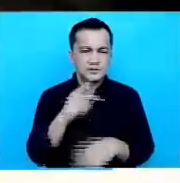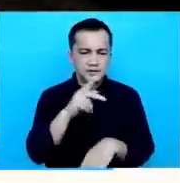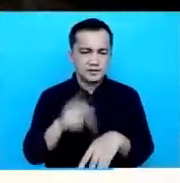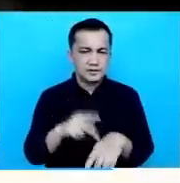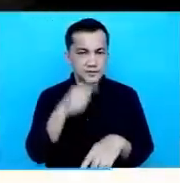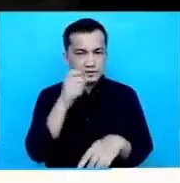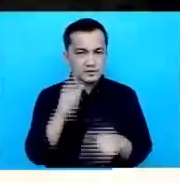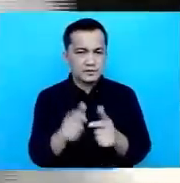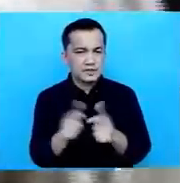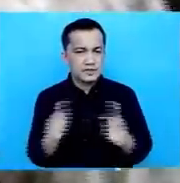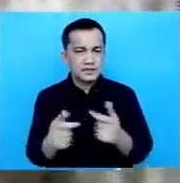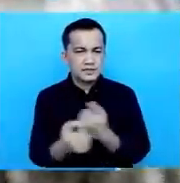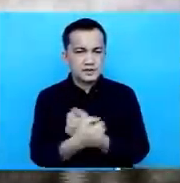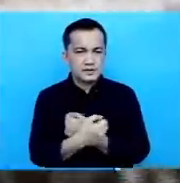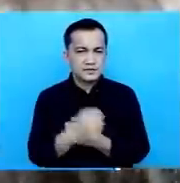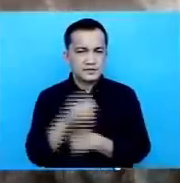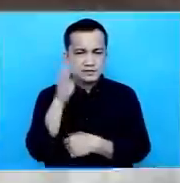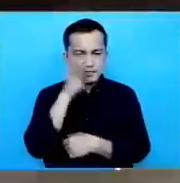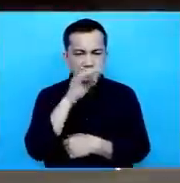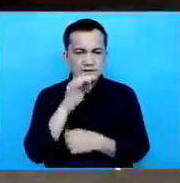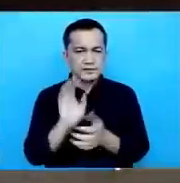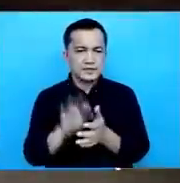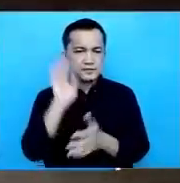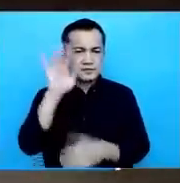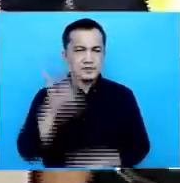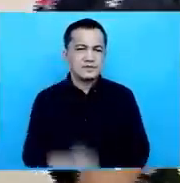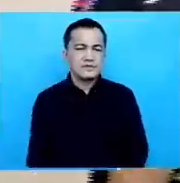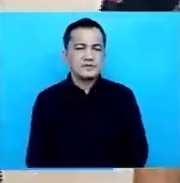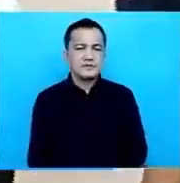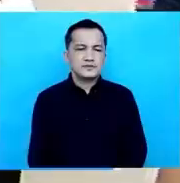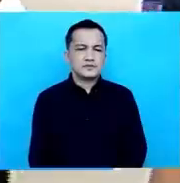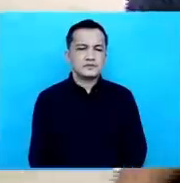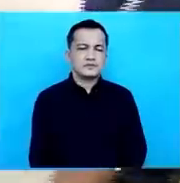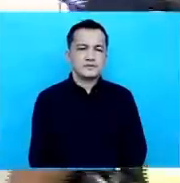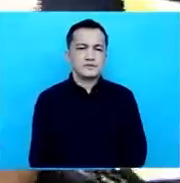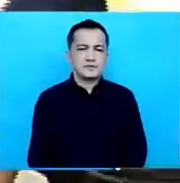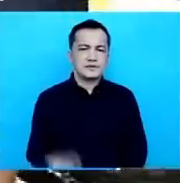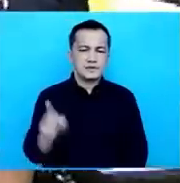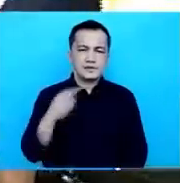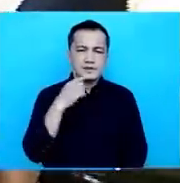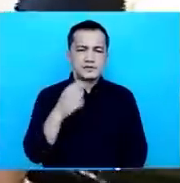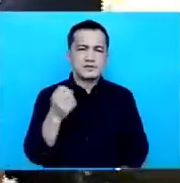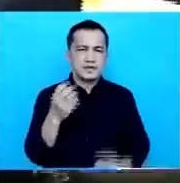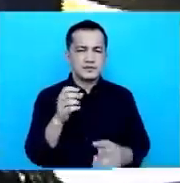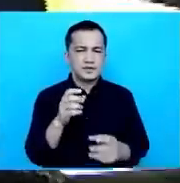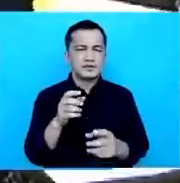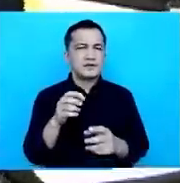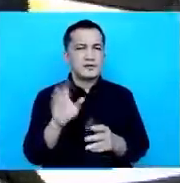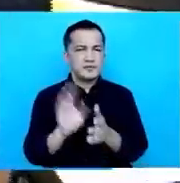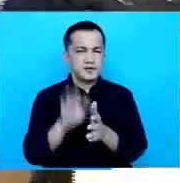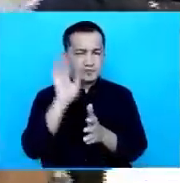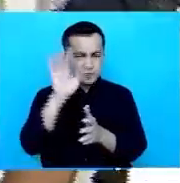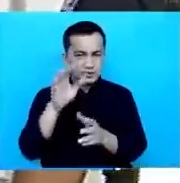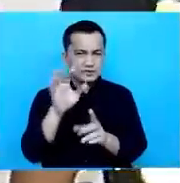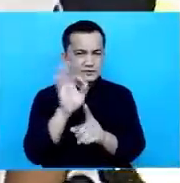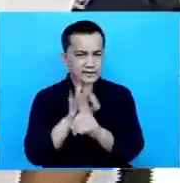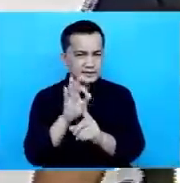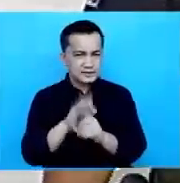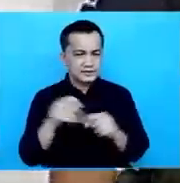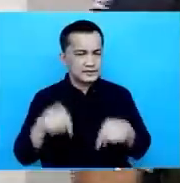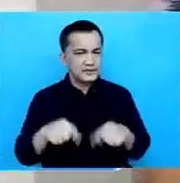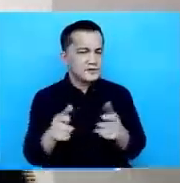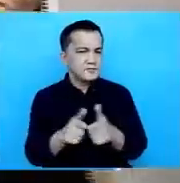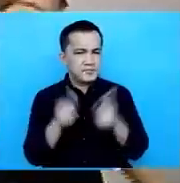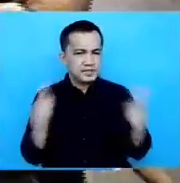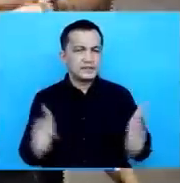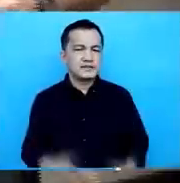ang pagmamahal ng mga Pinoy sa basketball. This huge basketball fan base here, huge, and I